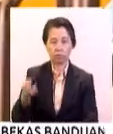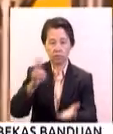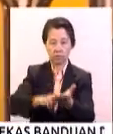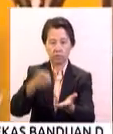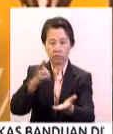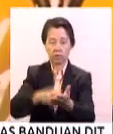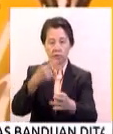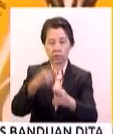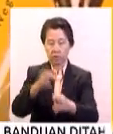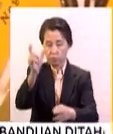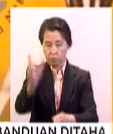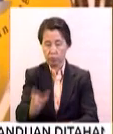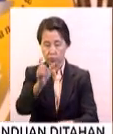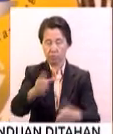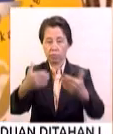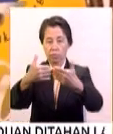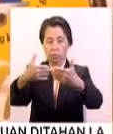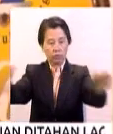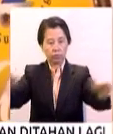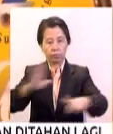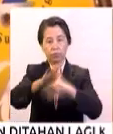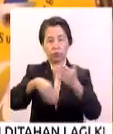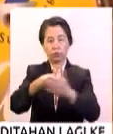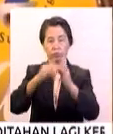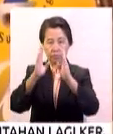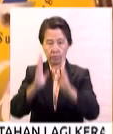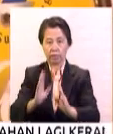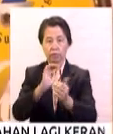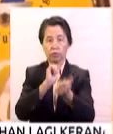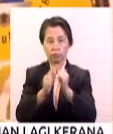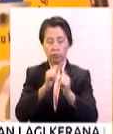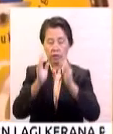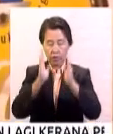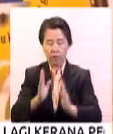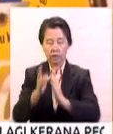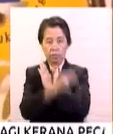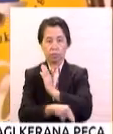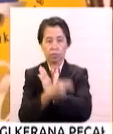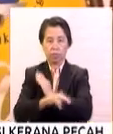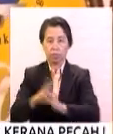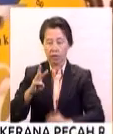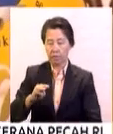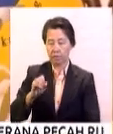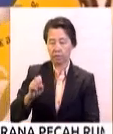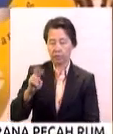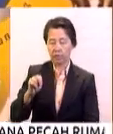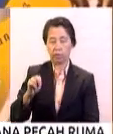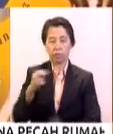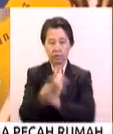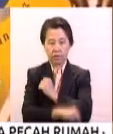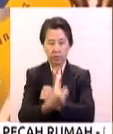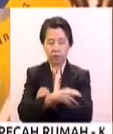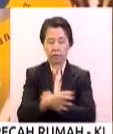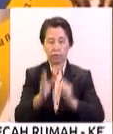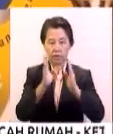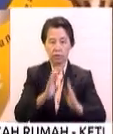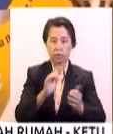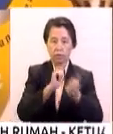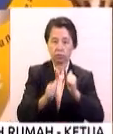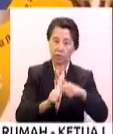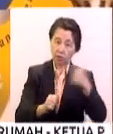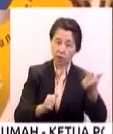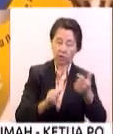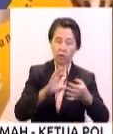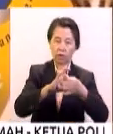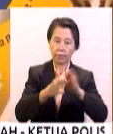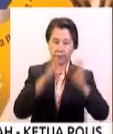calon-calon dibukakan kepada semua badan-badan sukan kebangsaan, badan sukan negeri, majlis sukan negeri dan juga badan-badan sukan yang lain seperti Majlis